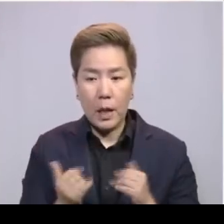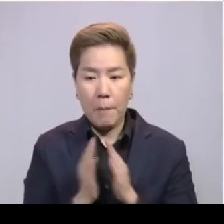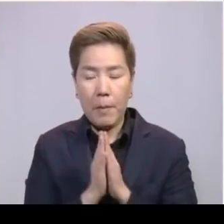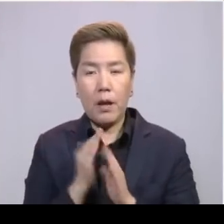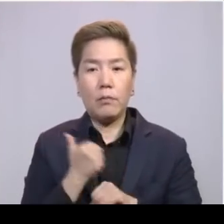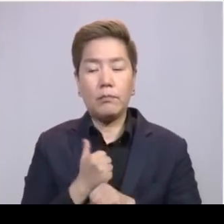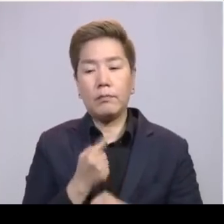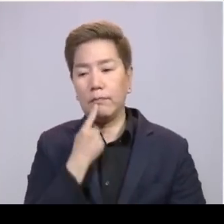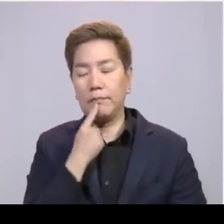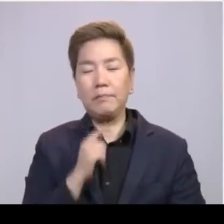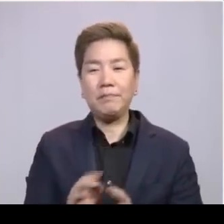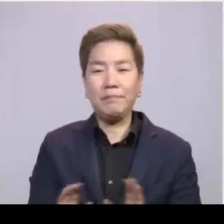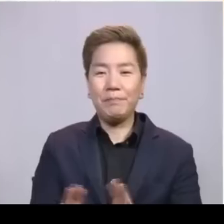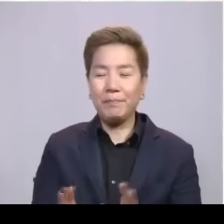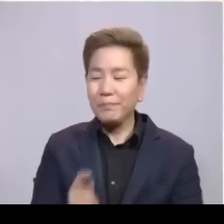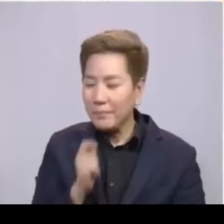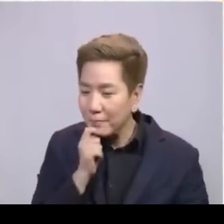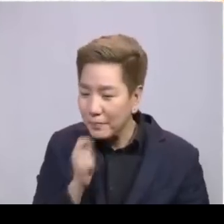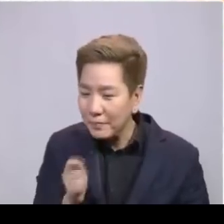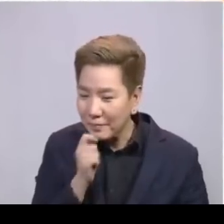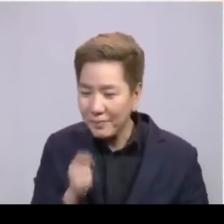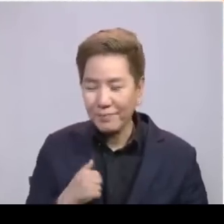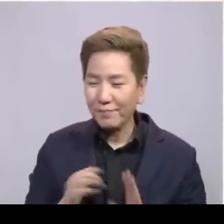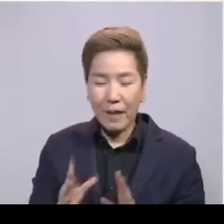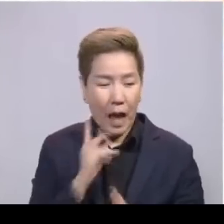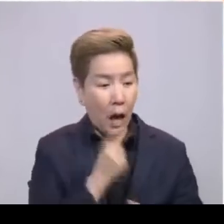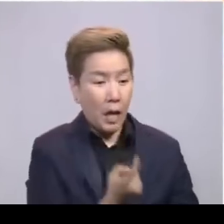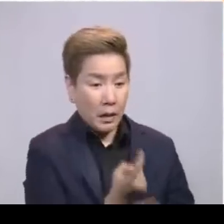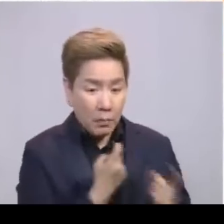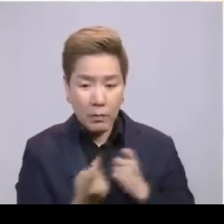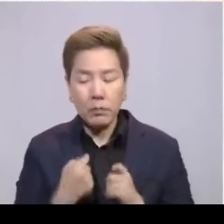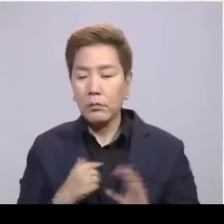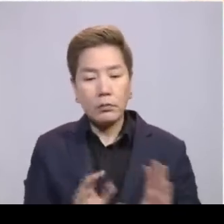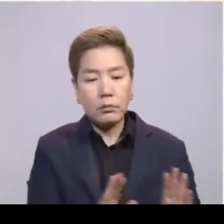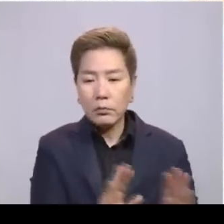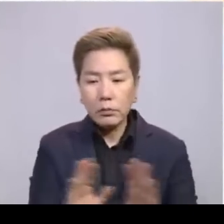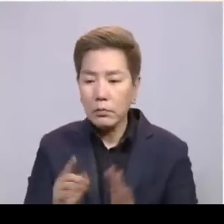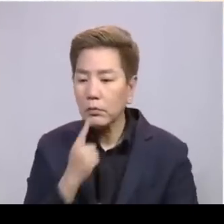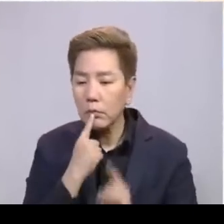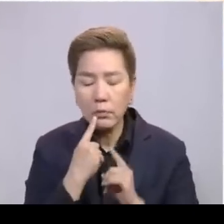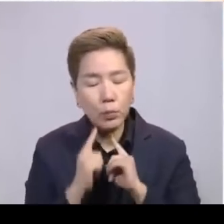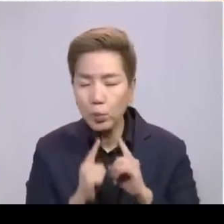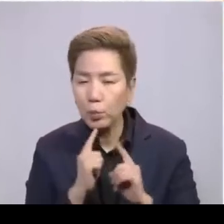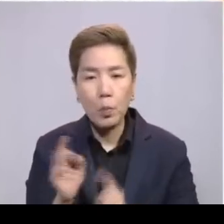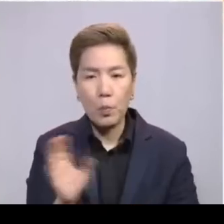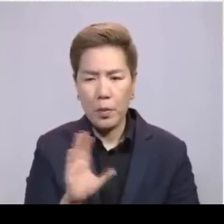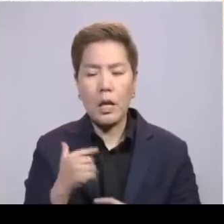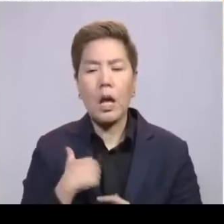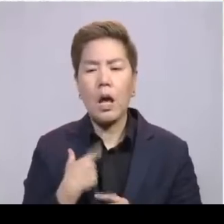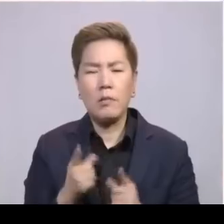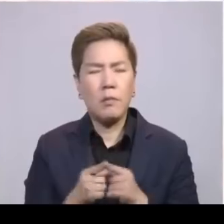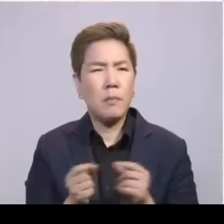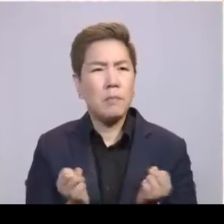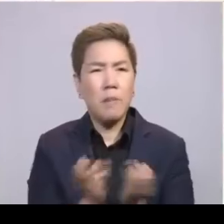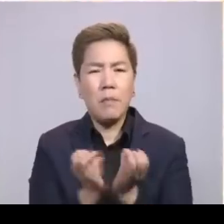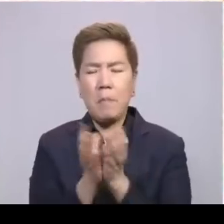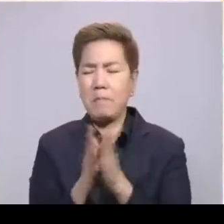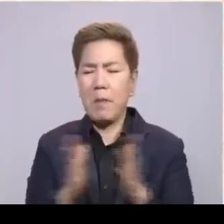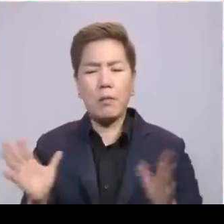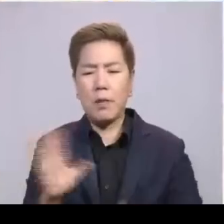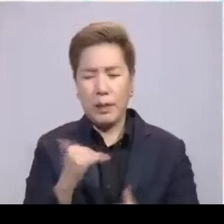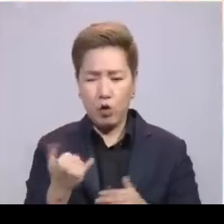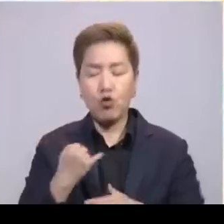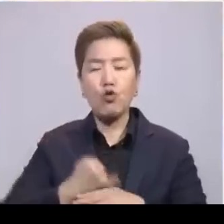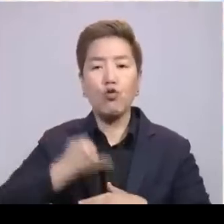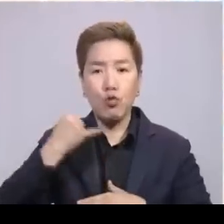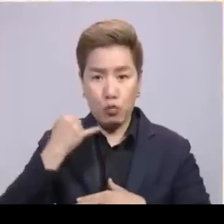ปฏิเสธปฏิเสธการให้สัมภาษณ์กับผู้สื่อข่าวหลายสำนักที่ไปติดตามรายงานเรื่องนี้นะครับแล้วก็บอกด้วยว่าอยากให้เรื่องบานปลายไปมากกว่านี้เลยเรื่อง